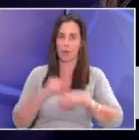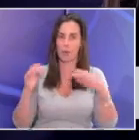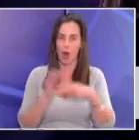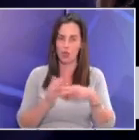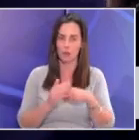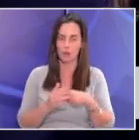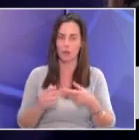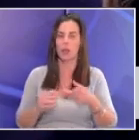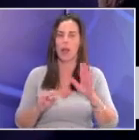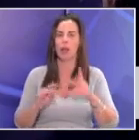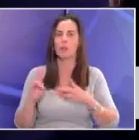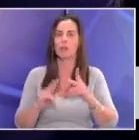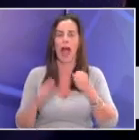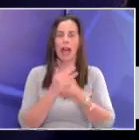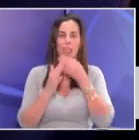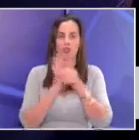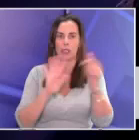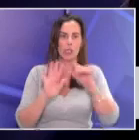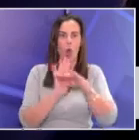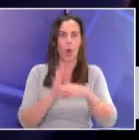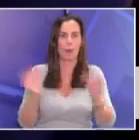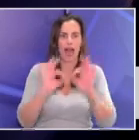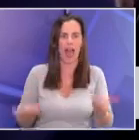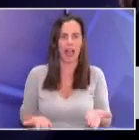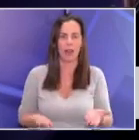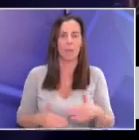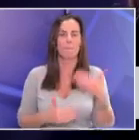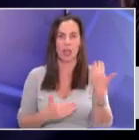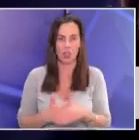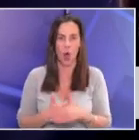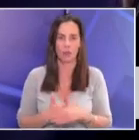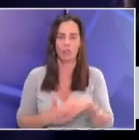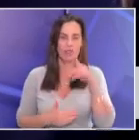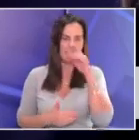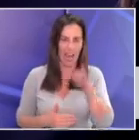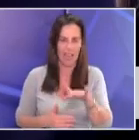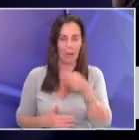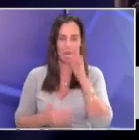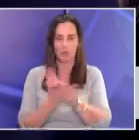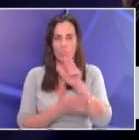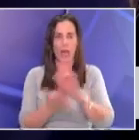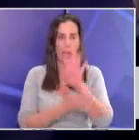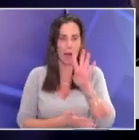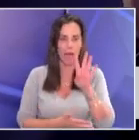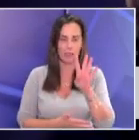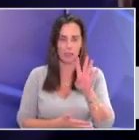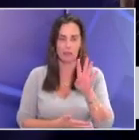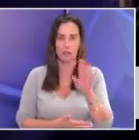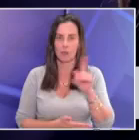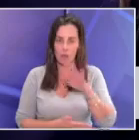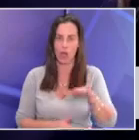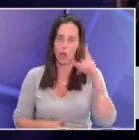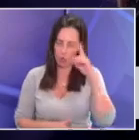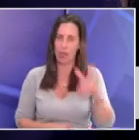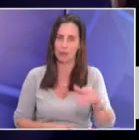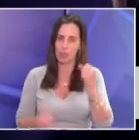חשמליים גם מעל לגיל 16, אבל עד גיל 16 זה בכלל לא חוקי. בסופו של דבר, ילד בן 13-14, ולמי שיש ילדים